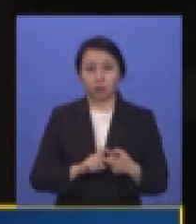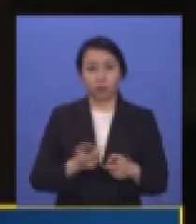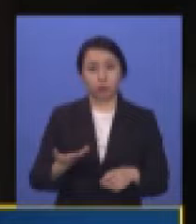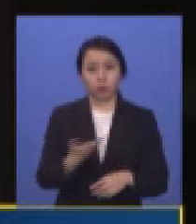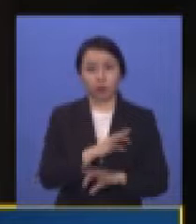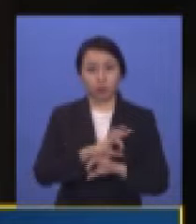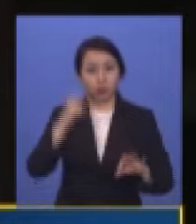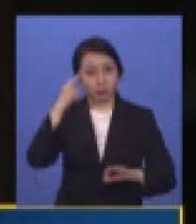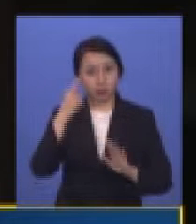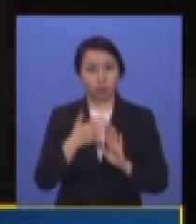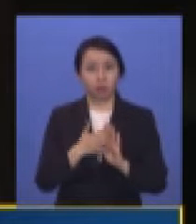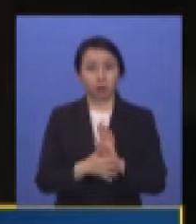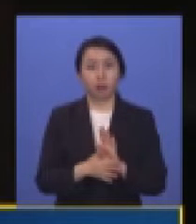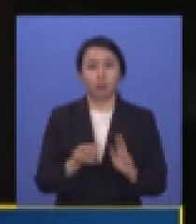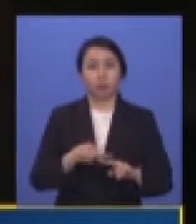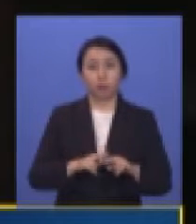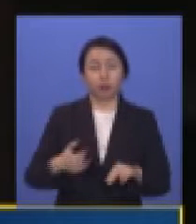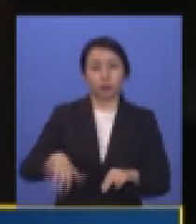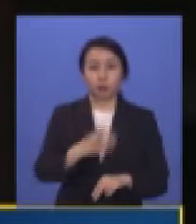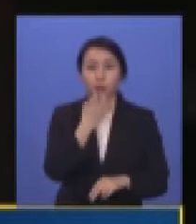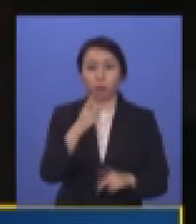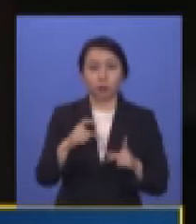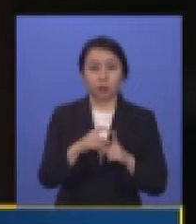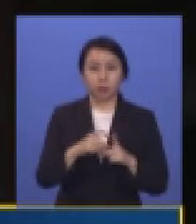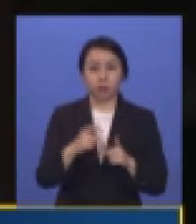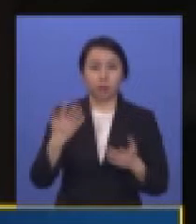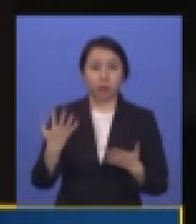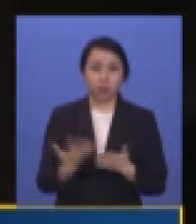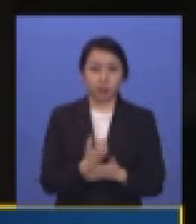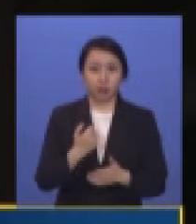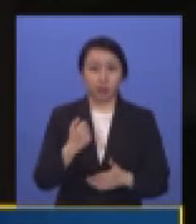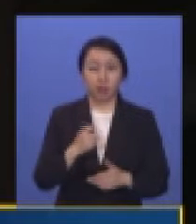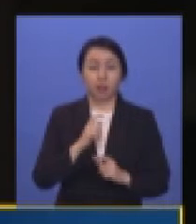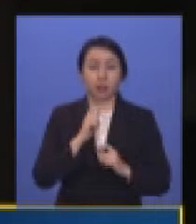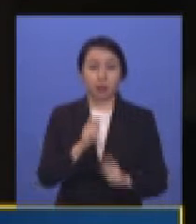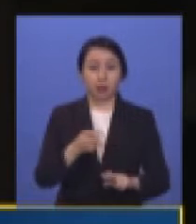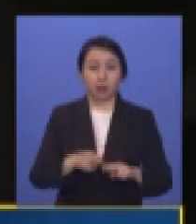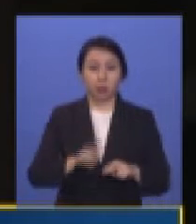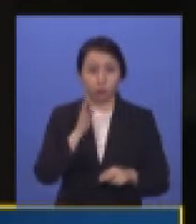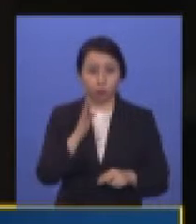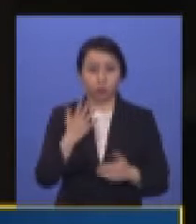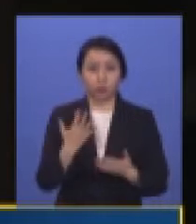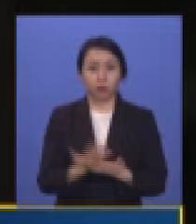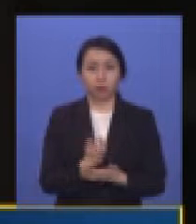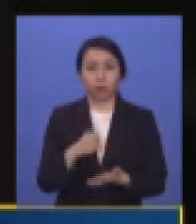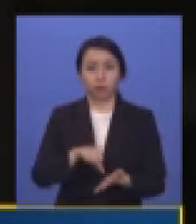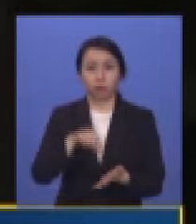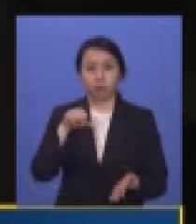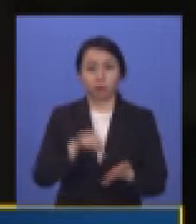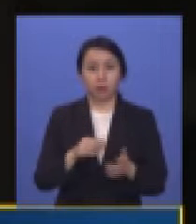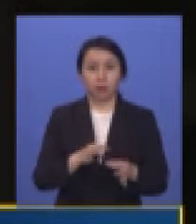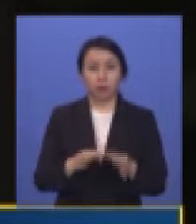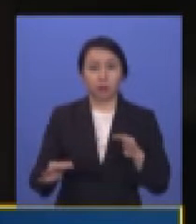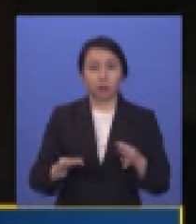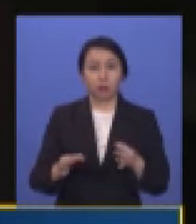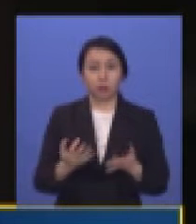это прекрасно понимаем. Поэтому все теплые слова, пожелания и награды, которые будут получать представители этой сферы,